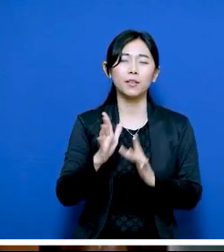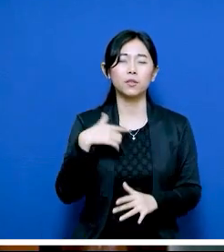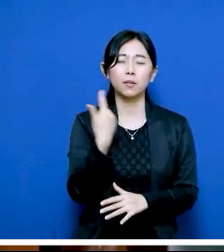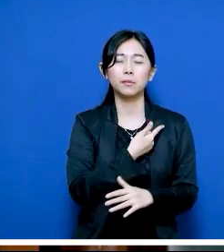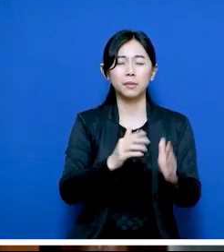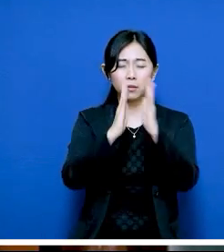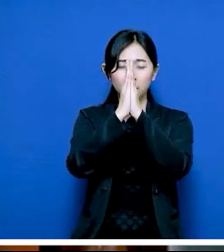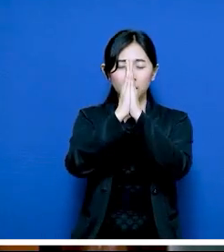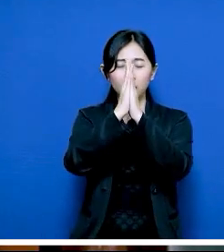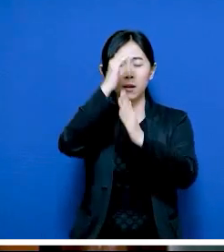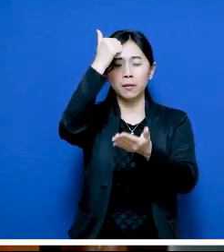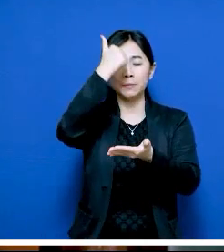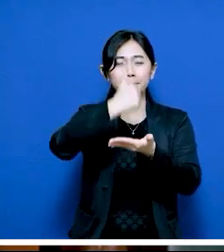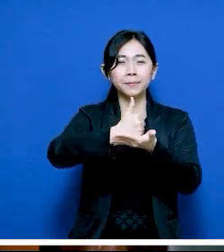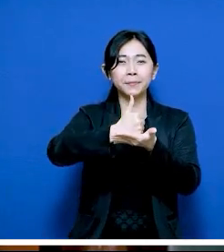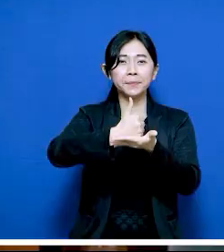berdoa. Amin.